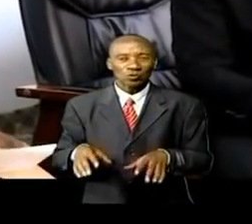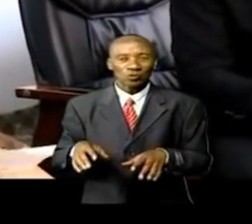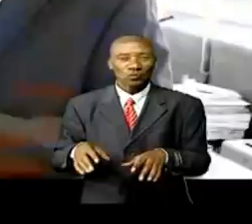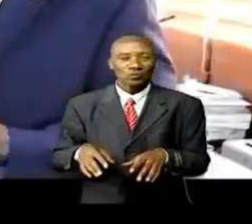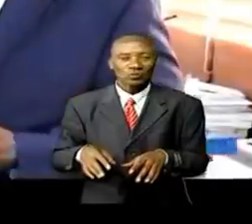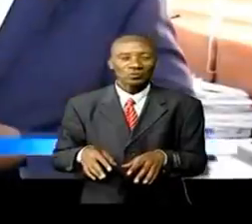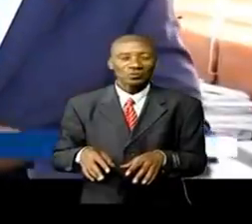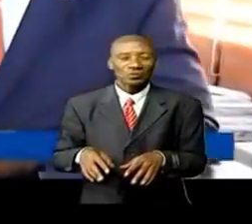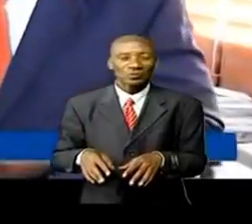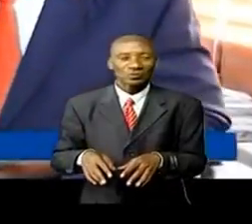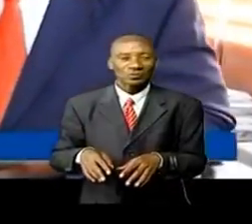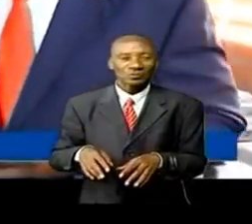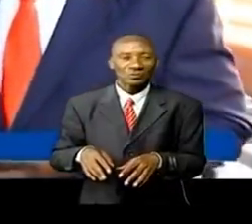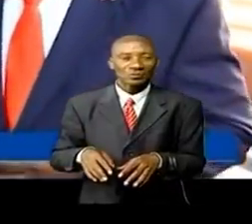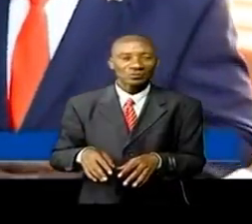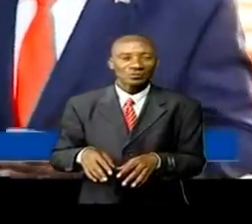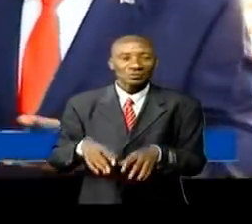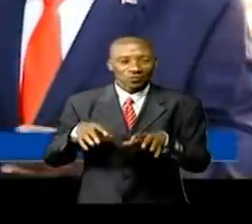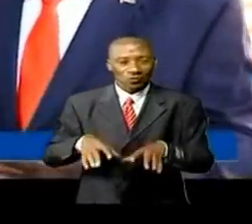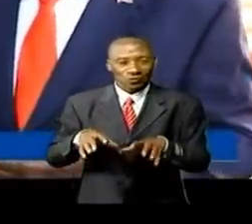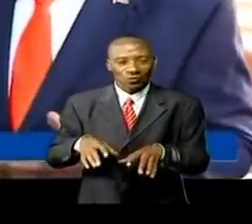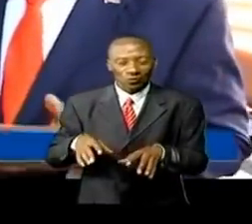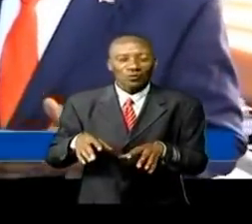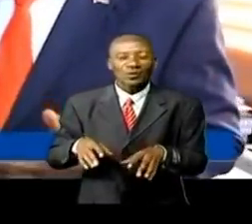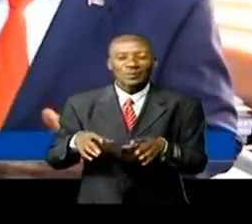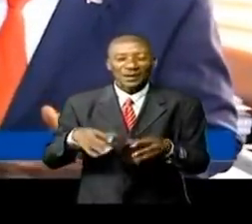Congo. Alors, nous sommes venus voir le secrétaire général